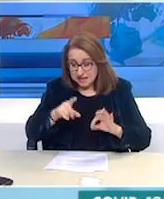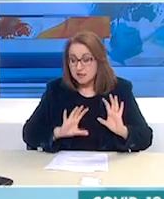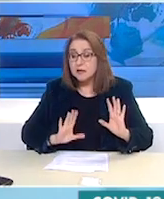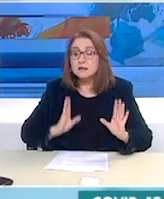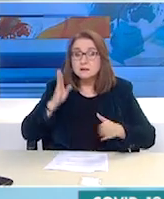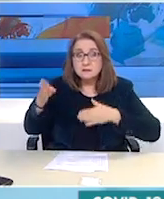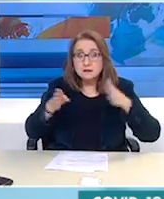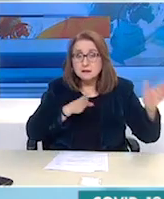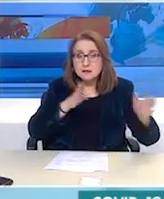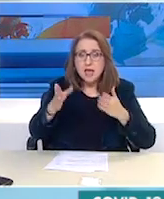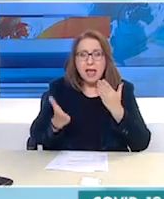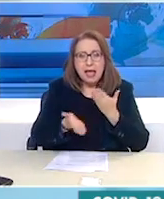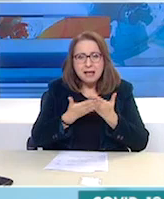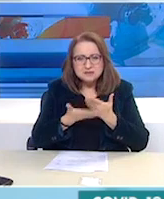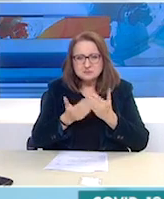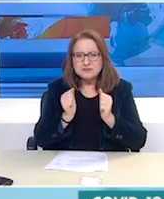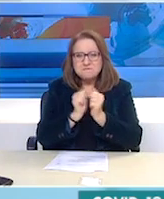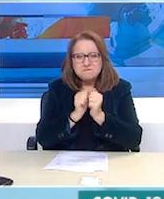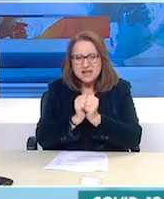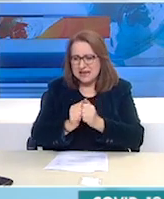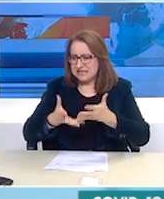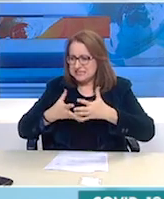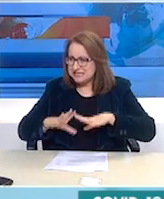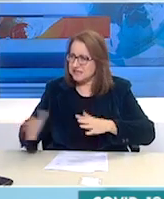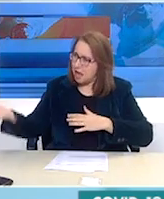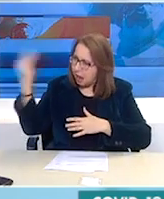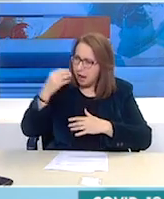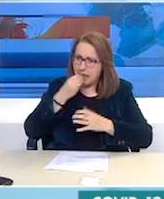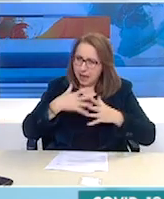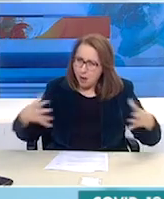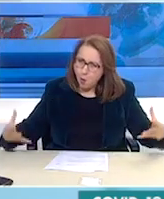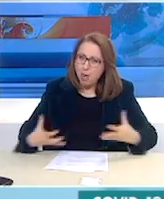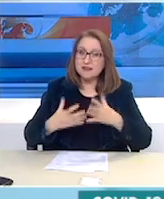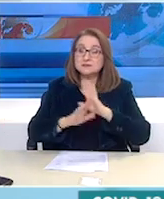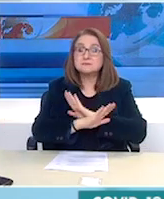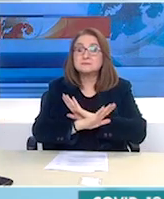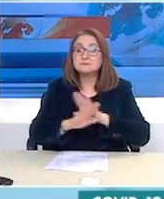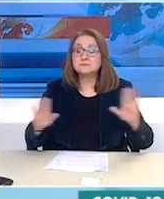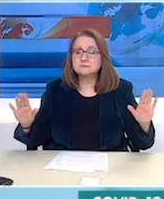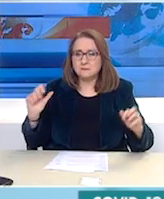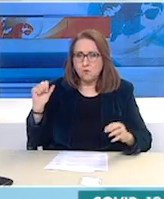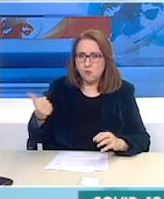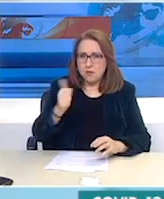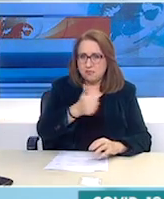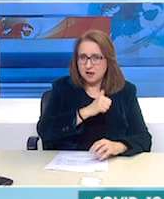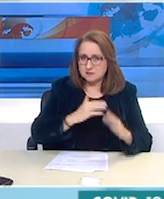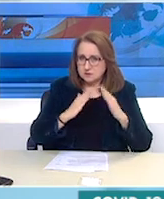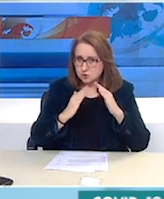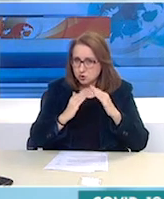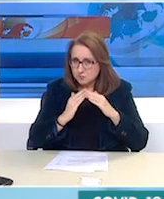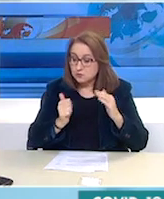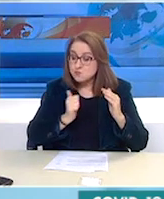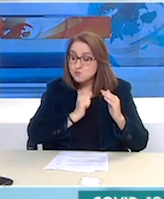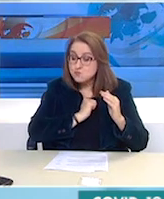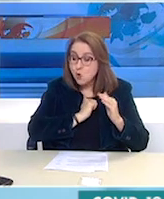μετακινήσεις σε σπίτια συγγενών και φίλων για την Ανάσταση ή την Κυριακή του Πάσχα. Φέτος θα κάνουμε Πάσχα στο σπίτι με τους ανθρώπους που μένουμε μαζί,